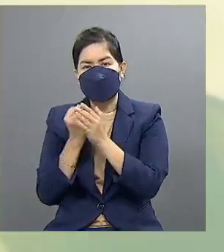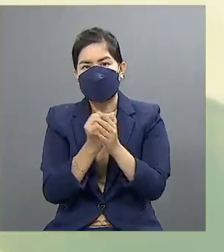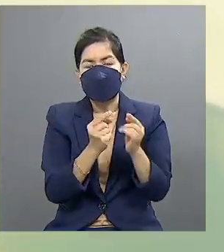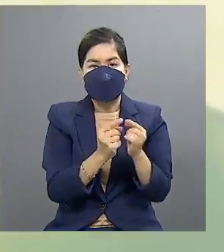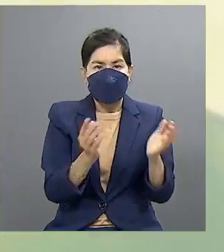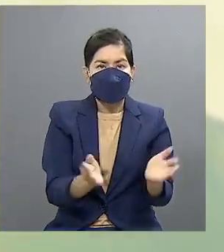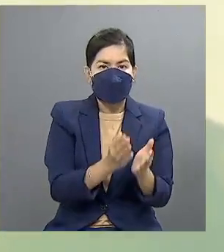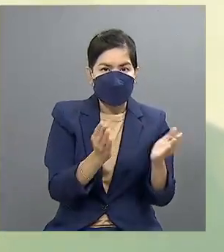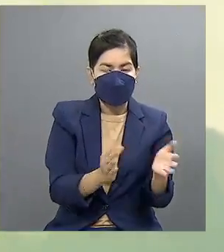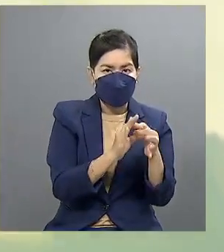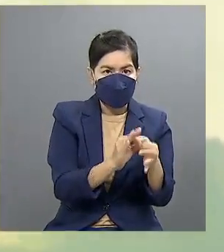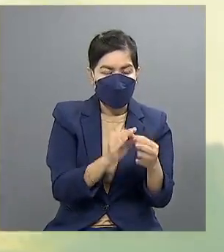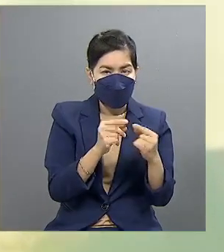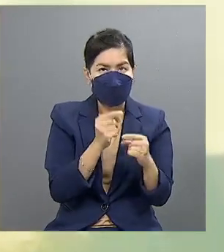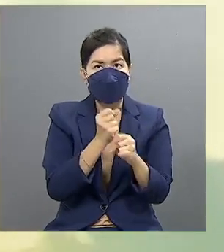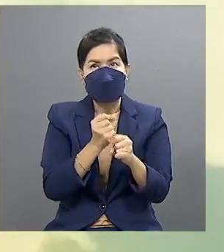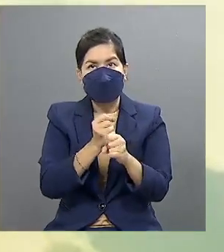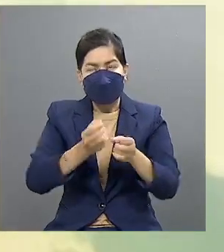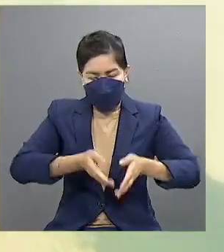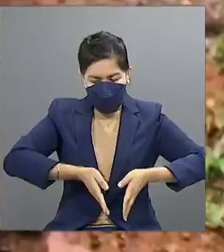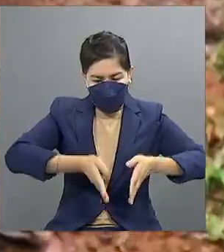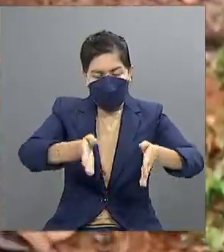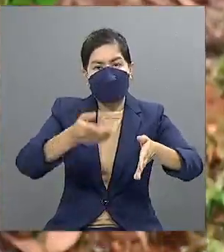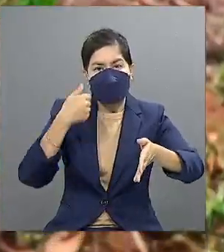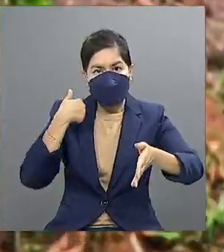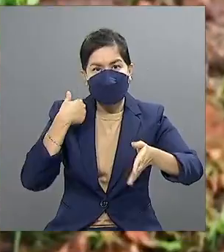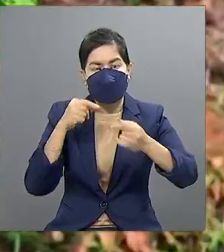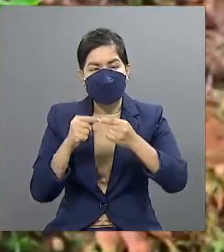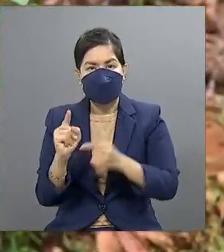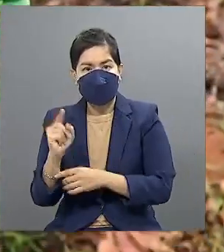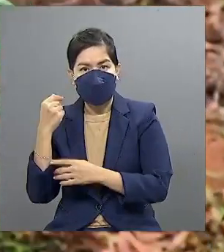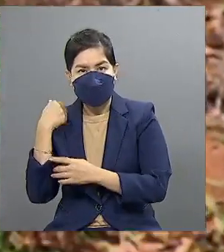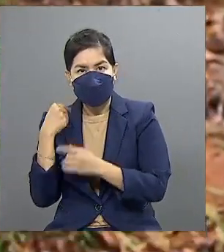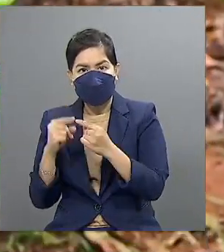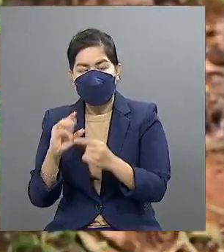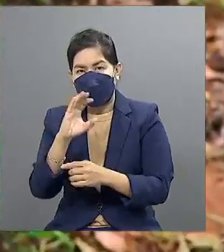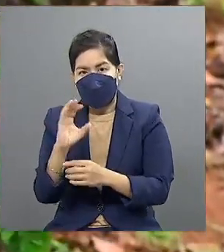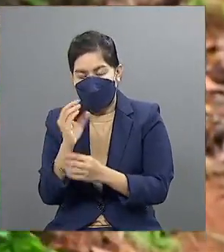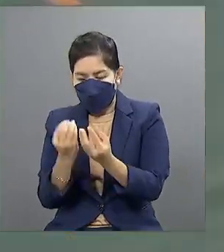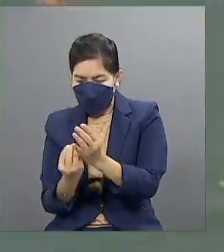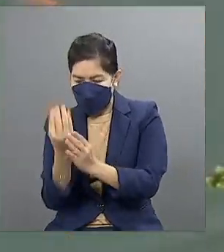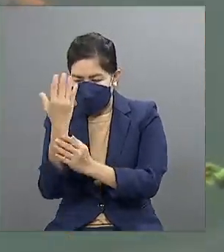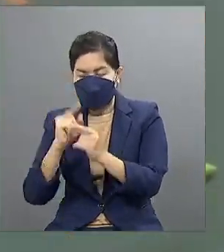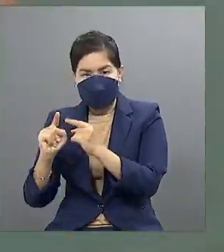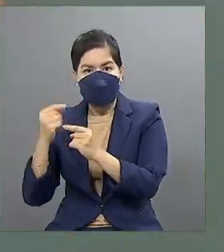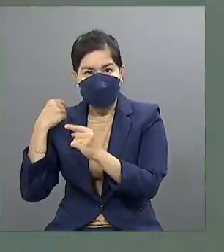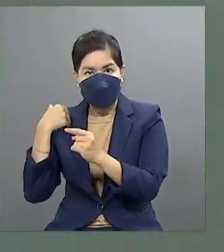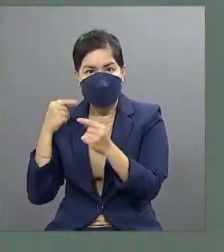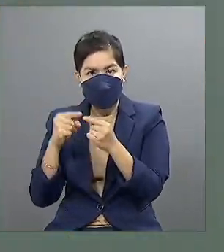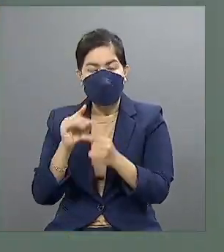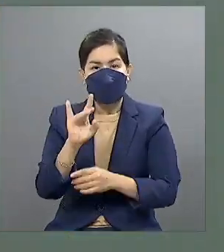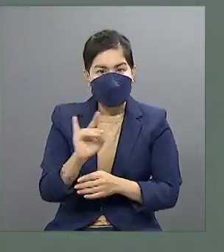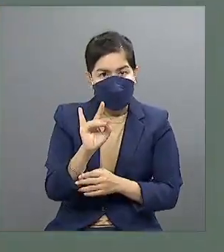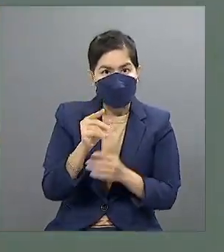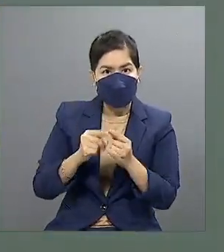ทำถนนเข้าไม่ว่าจะเป็นเรื่องของการหาเมล็ดพันธุ์พืชเรื่องของสัตว์ที่พวกปลาพวกอะไรที่เราเอามาเลี้ยง